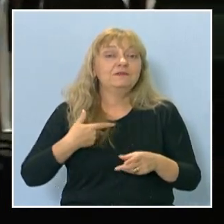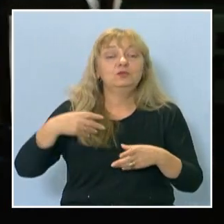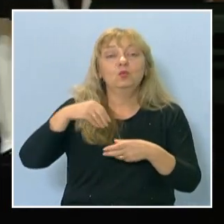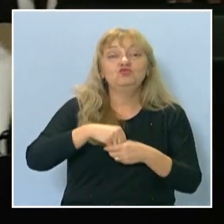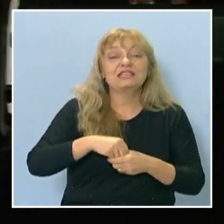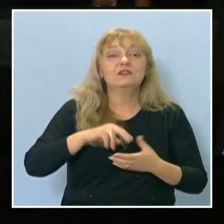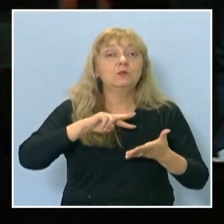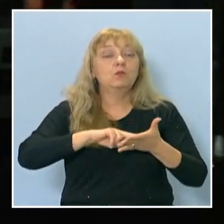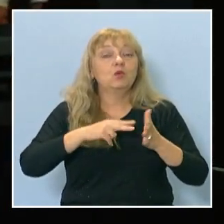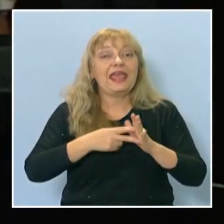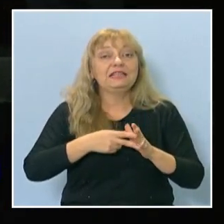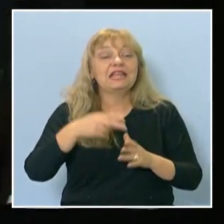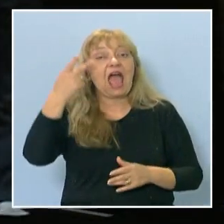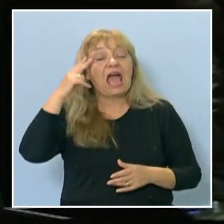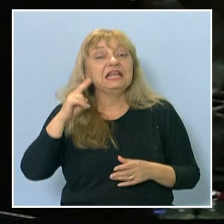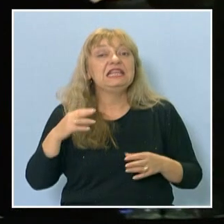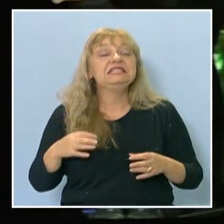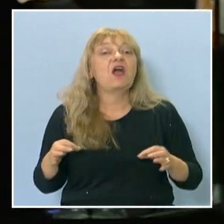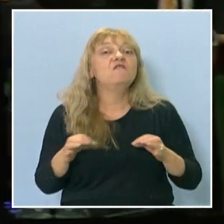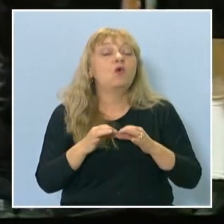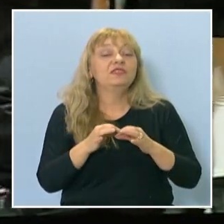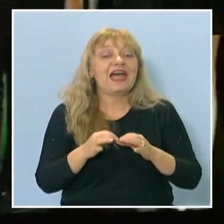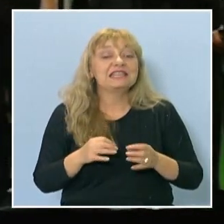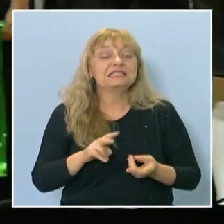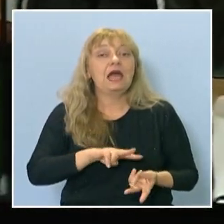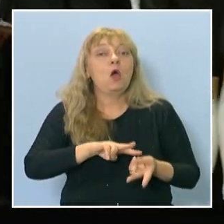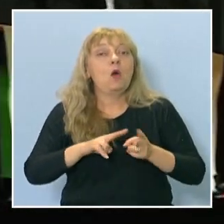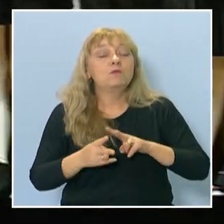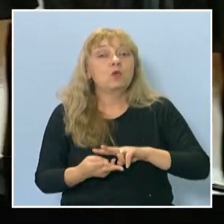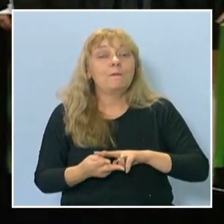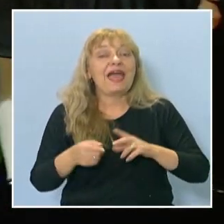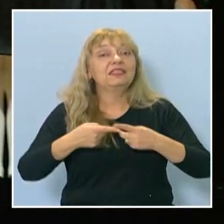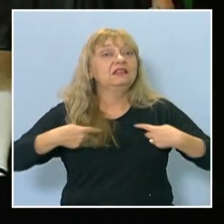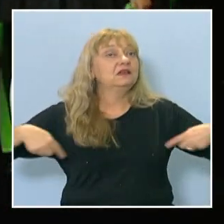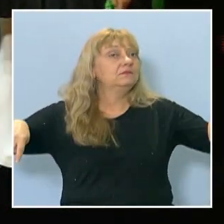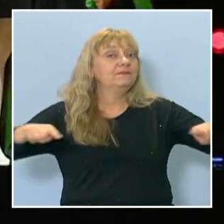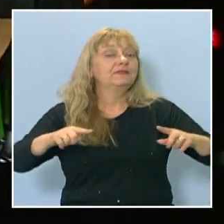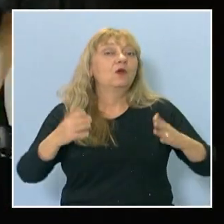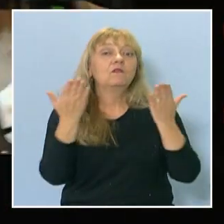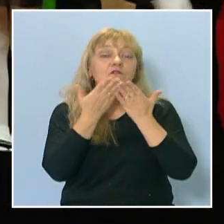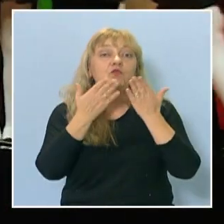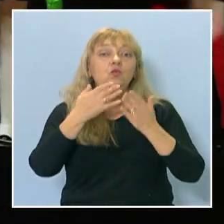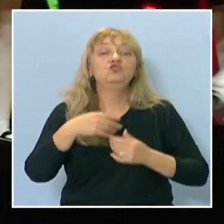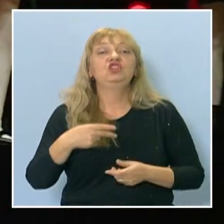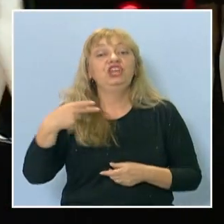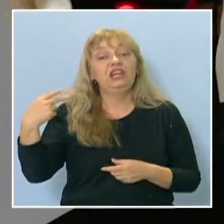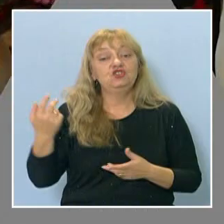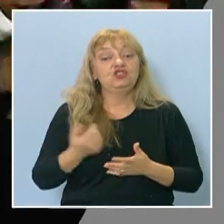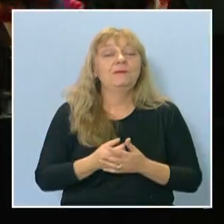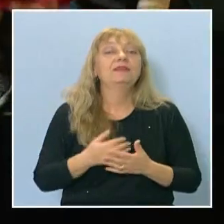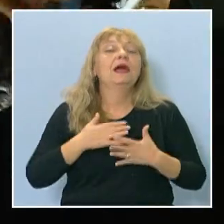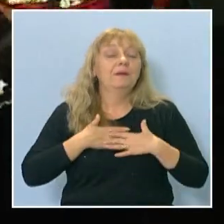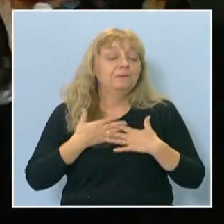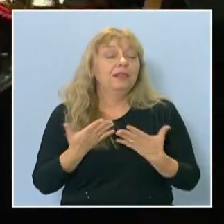английска фондация Light Source за промяна на интериора в училище. И благодарение